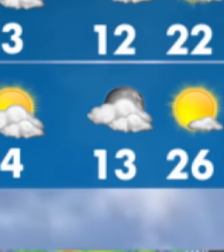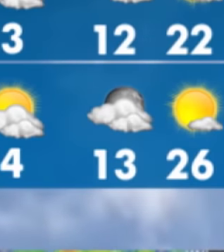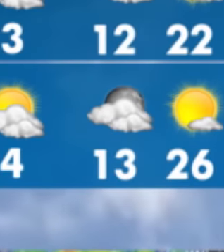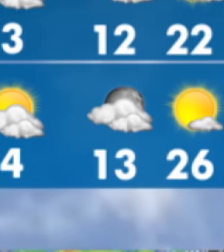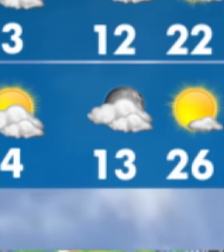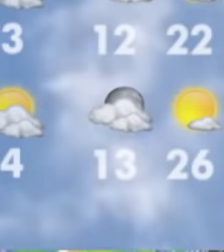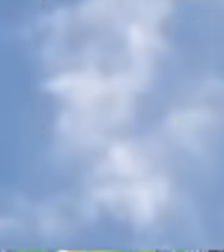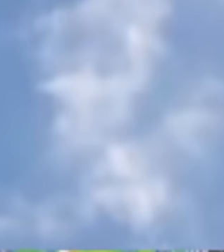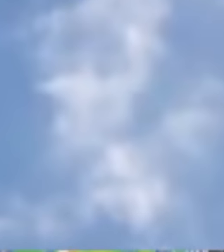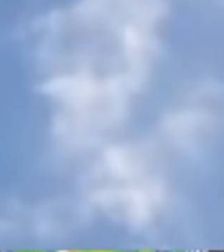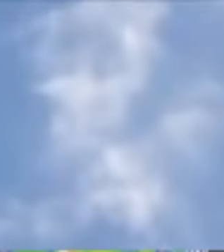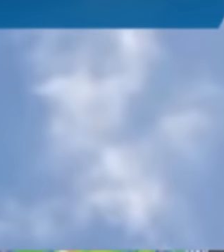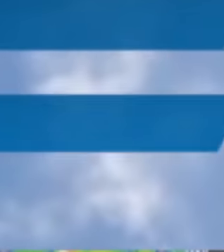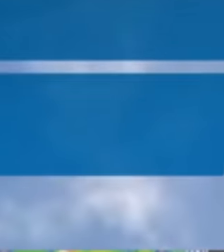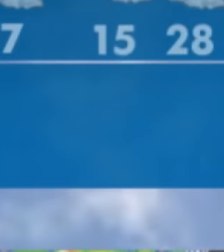дулаан.